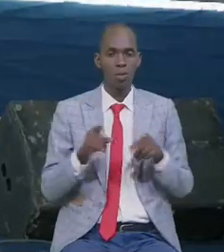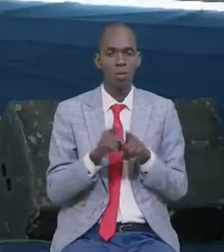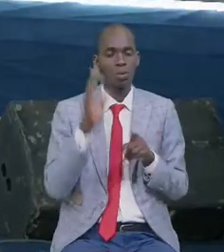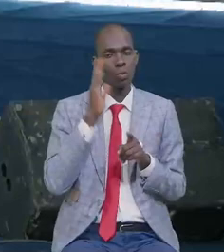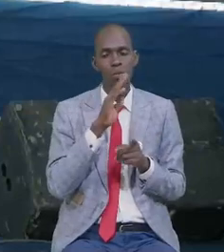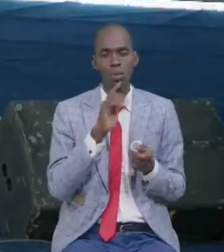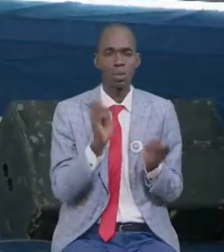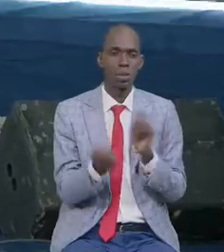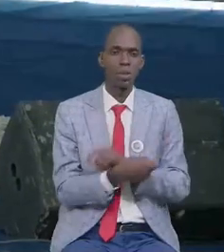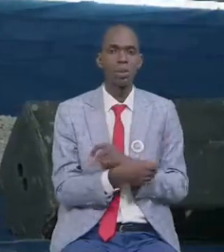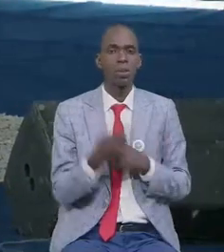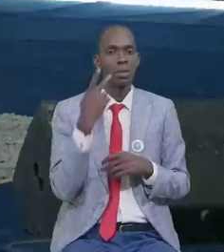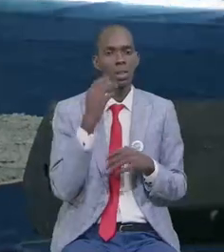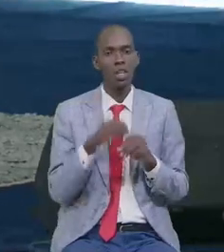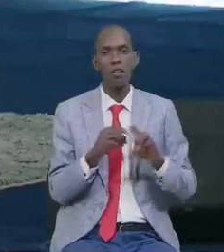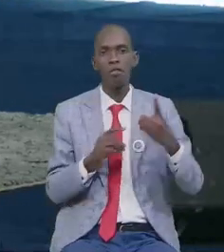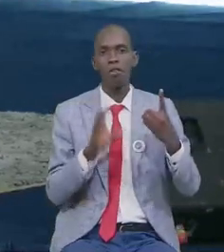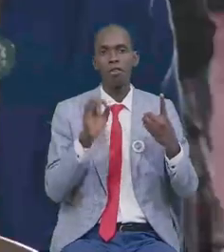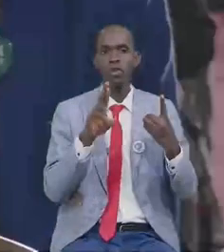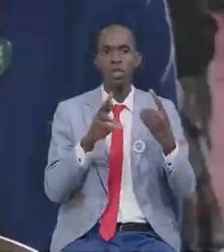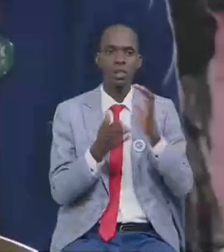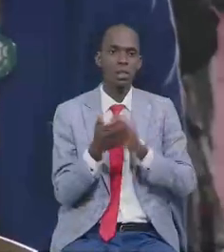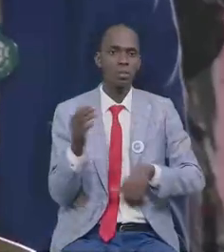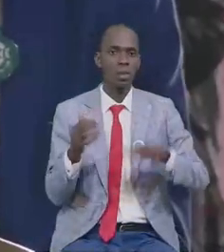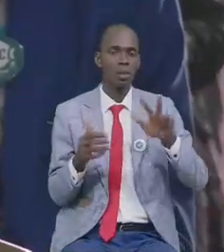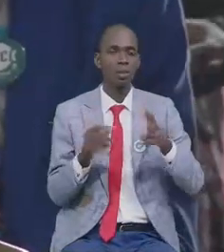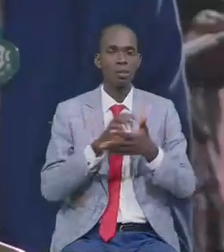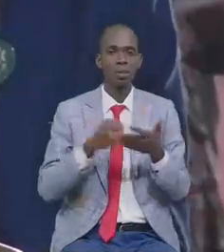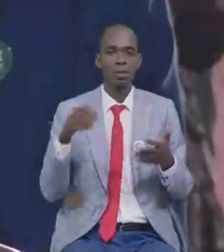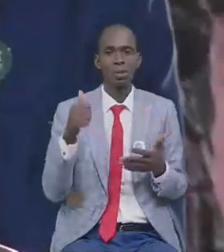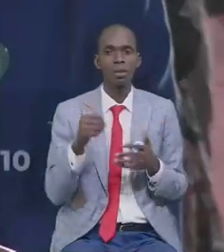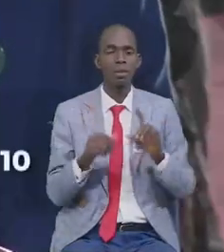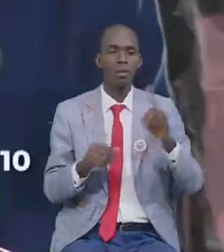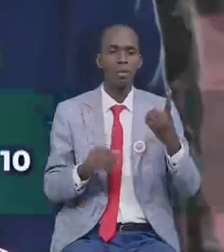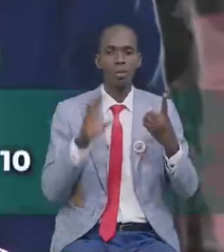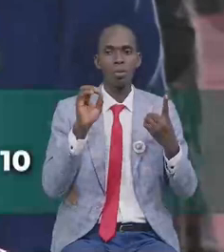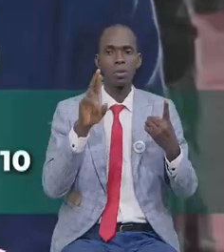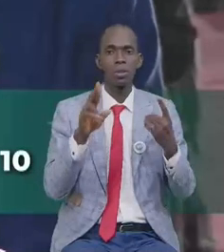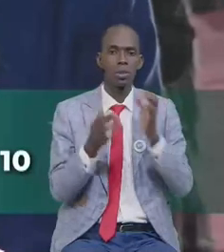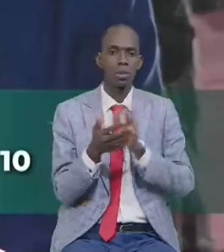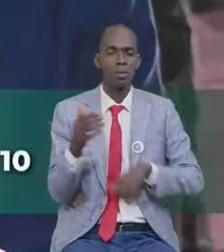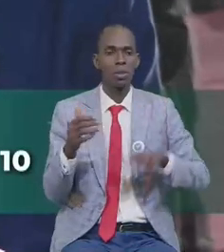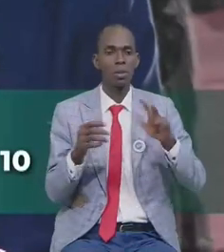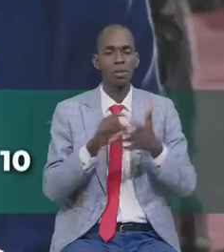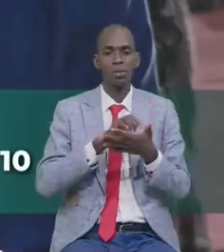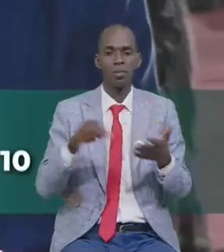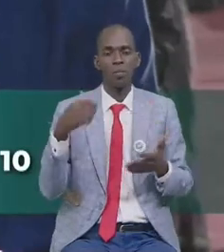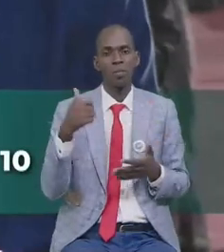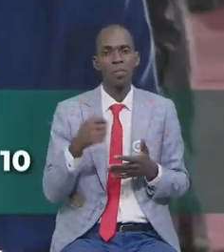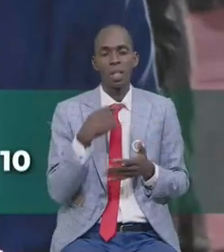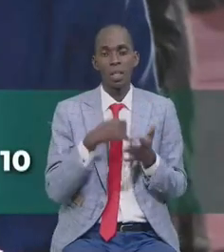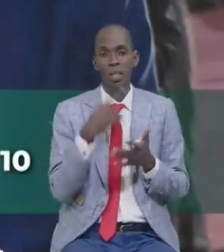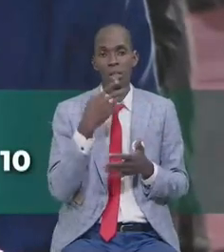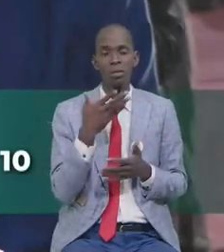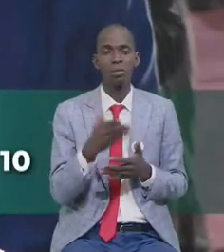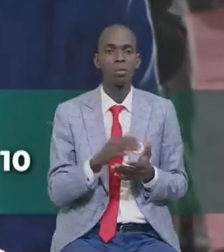et changée. 1 Corinthiens chapitre 3, verset 10. 1 Corinthiens 3, verset 10. Et dit, selon